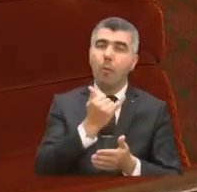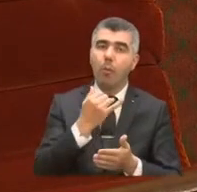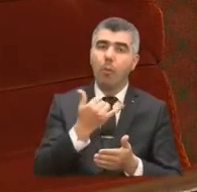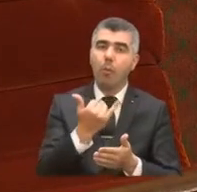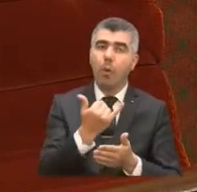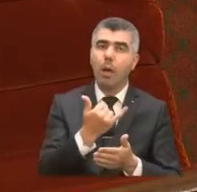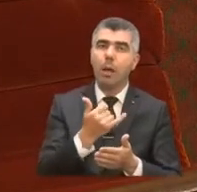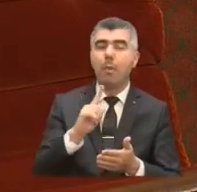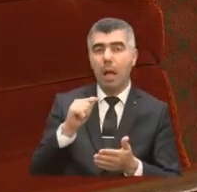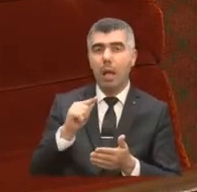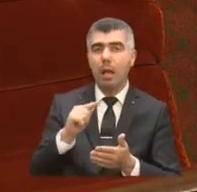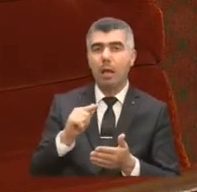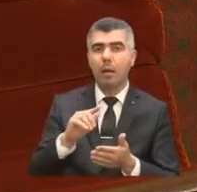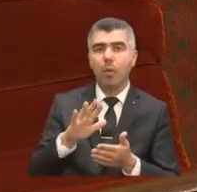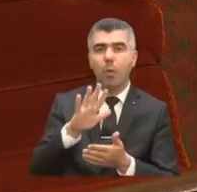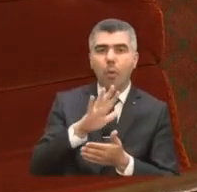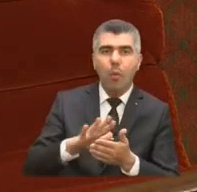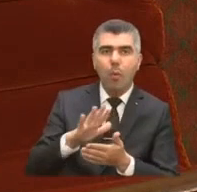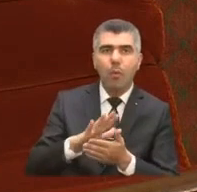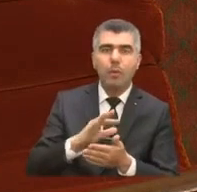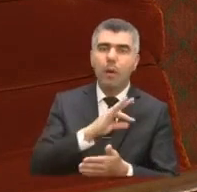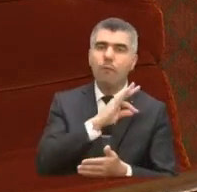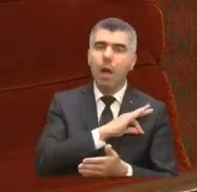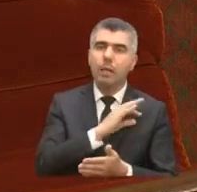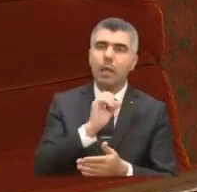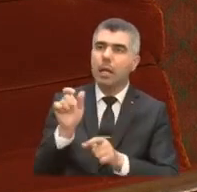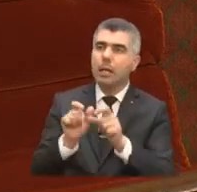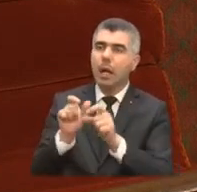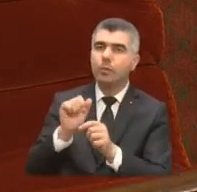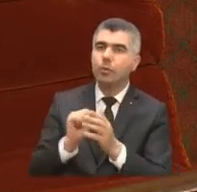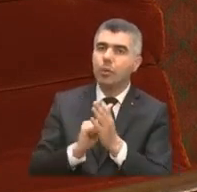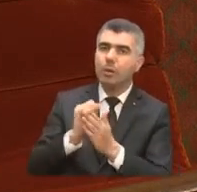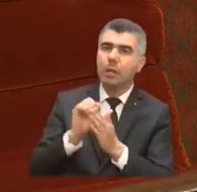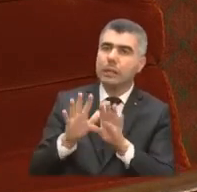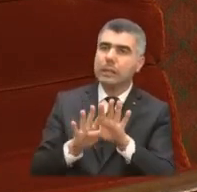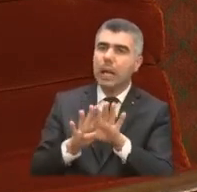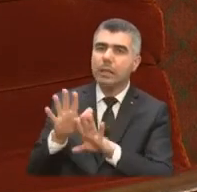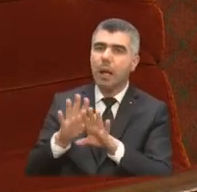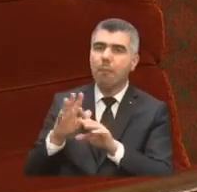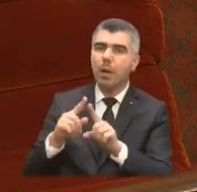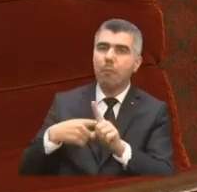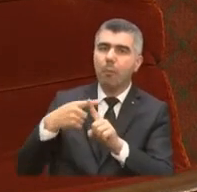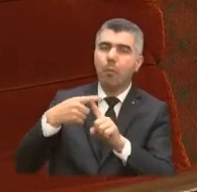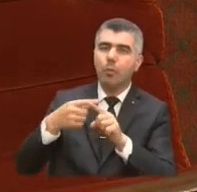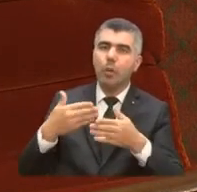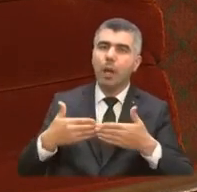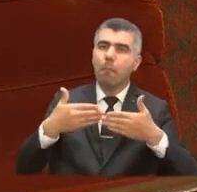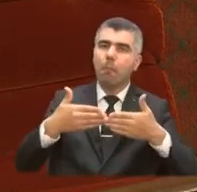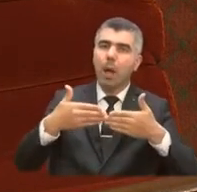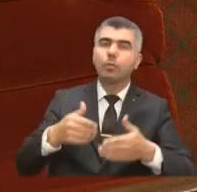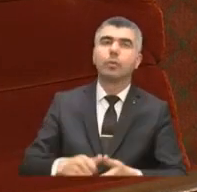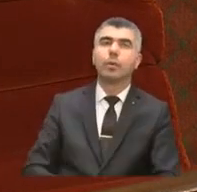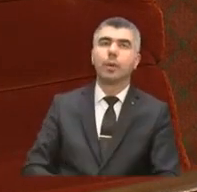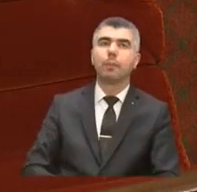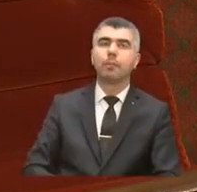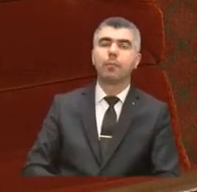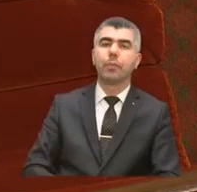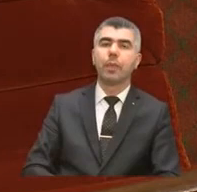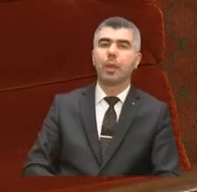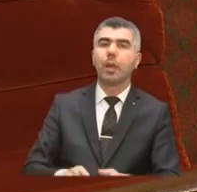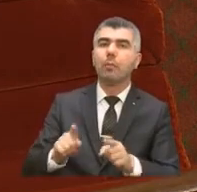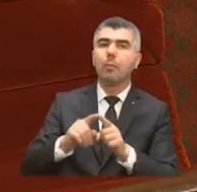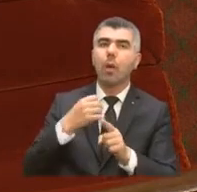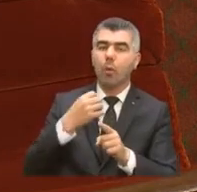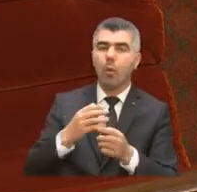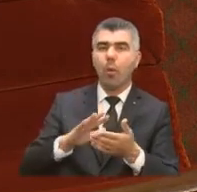على توفير الظروف الكفيله بانجاحها من خلال مجموعه من التدابير التي تهم توفير الاسطول البحري وتحديد البرنامج ديال الرحلات وتعزيز